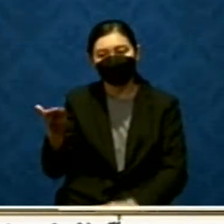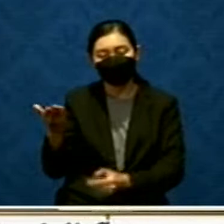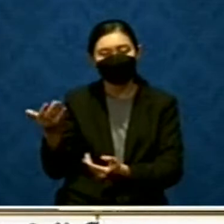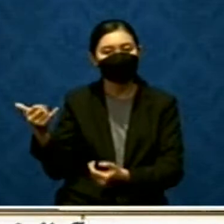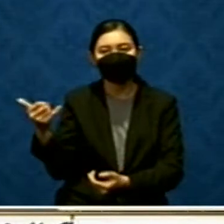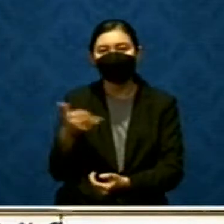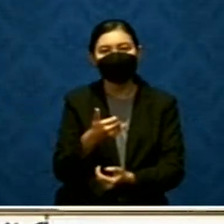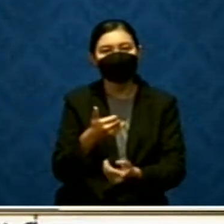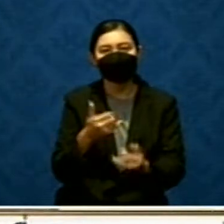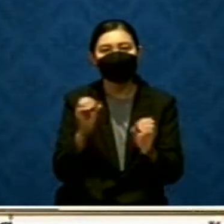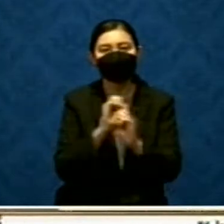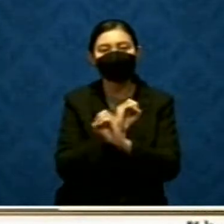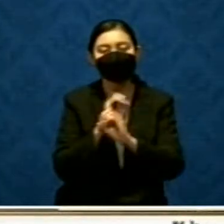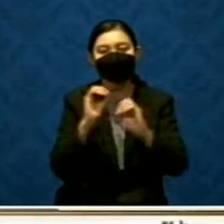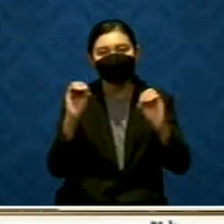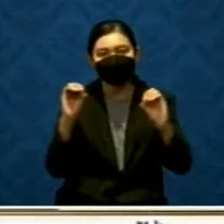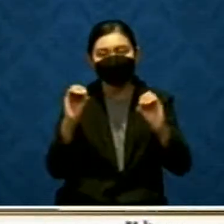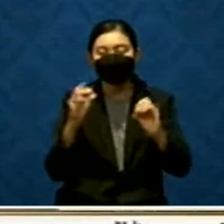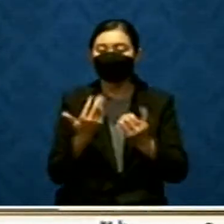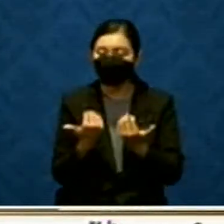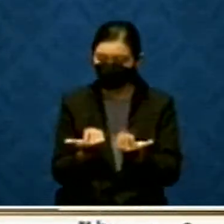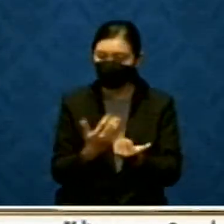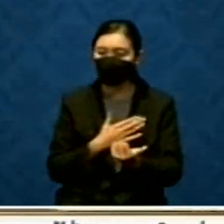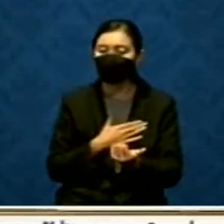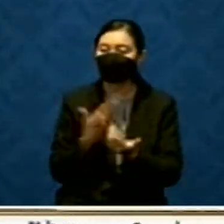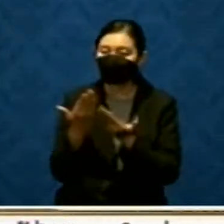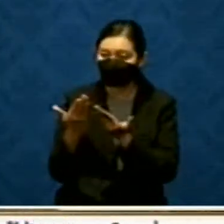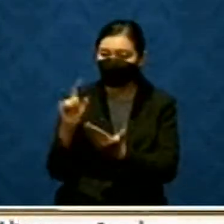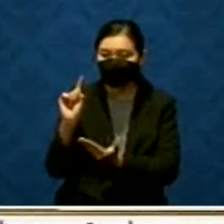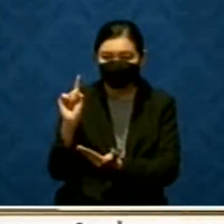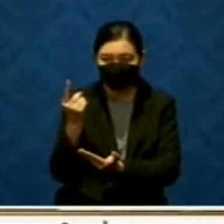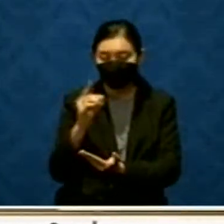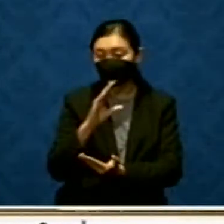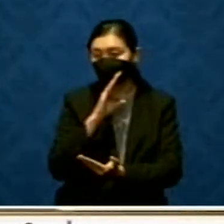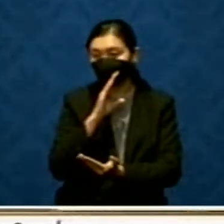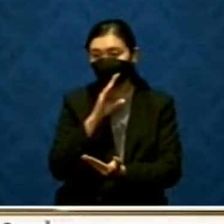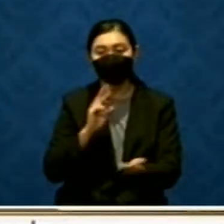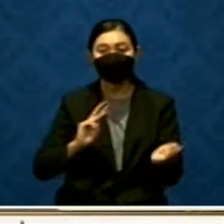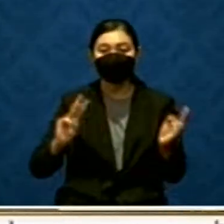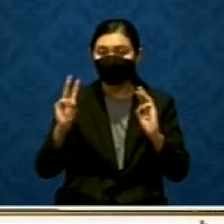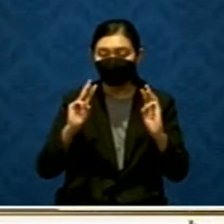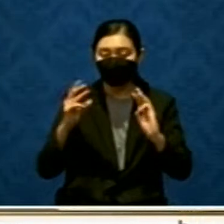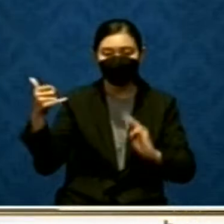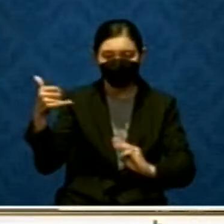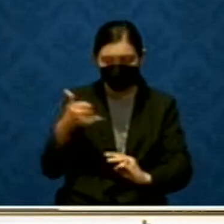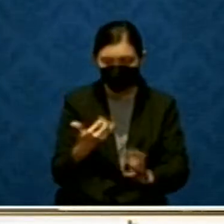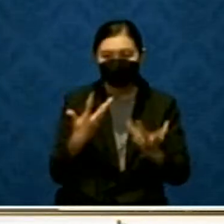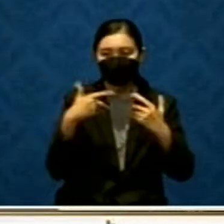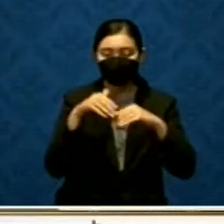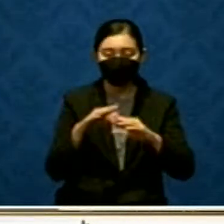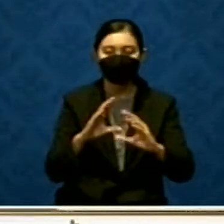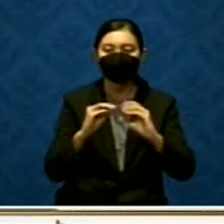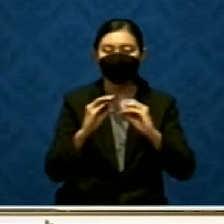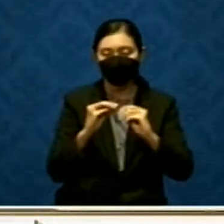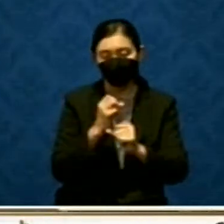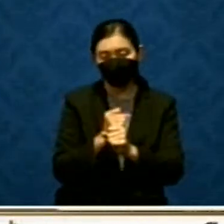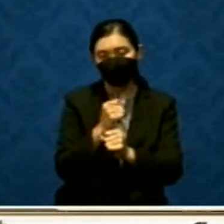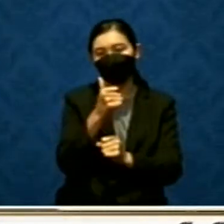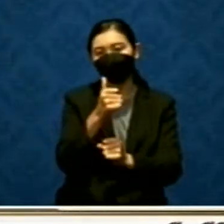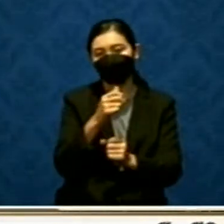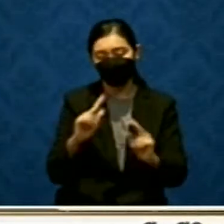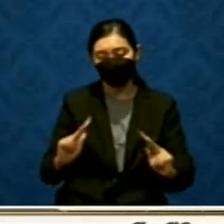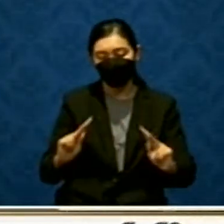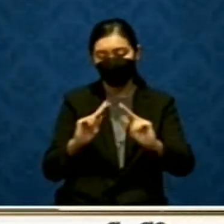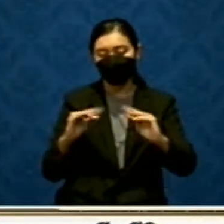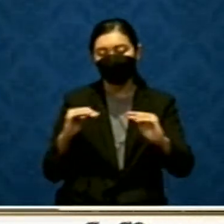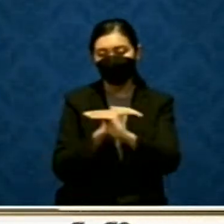งนึงนะครับถ้ามีเวลานะครับหลังการอภิปรายแล้วเนี่ยก็ไปช่วยกันดูนะครับผมคิดว่าสิ่งเหล่านี้เนี่ยทุกเรื่องเนี่ยเวลาเราวางแผนเ